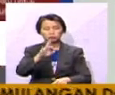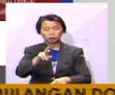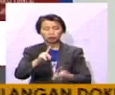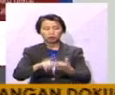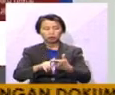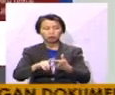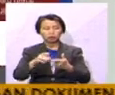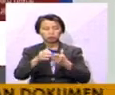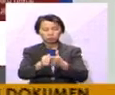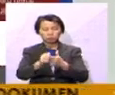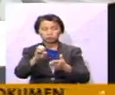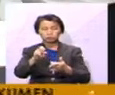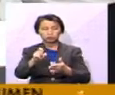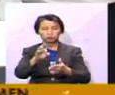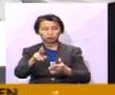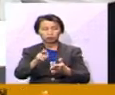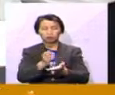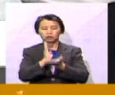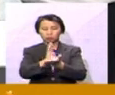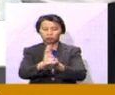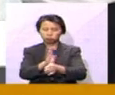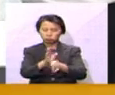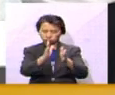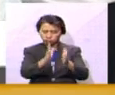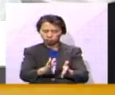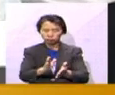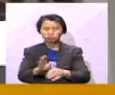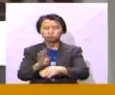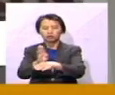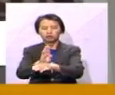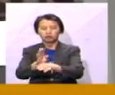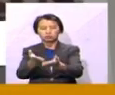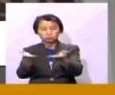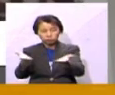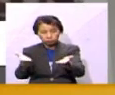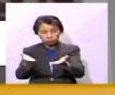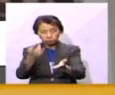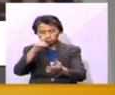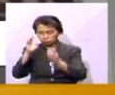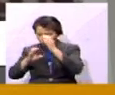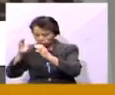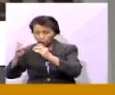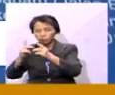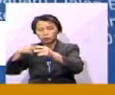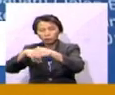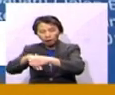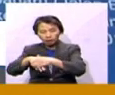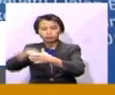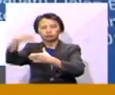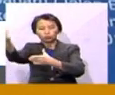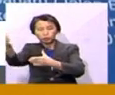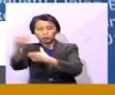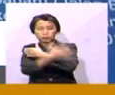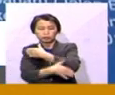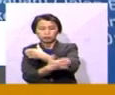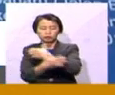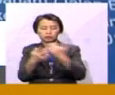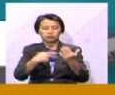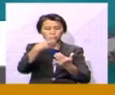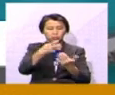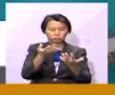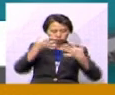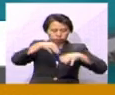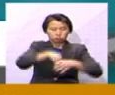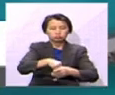Teraju ECER yang membantu usahawan dan perniagaan tempatan meneroka pasaran dalam dan luar negara. Manakala program